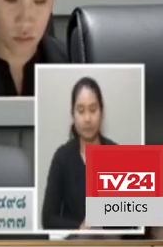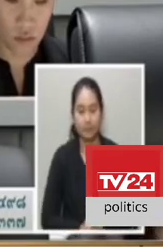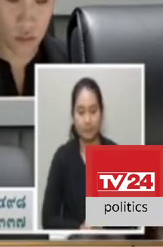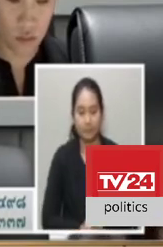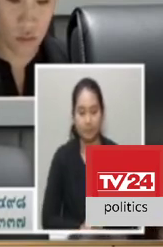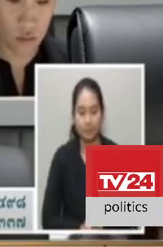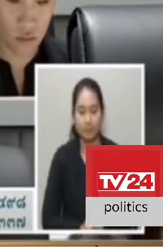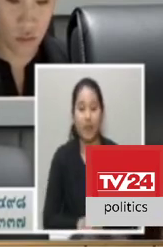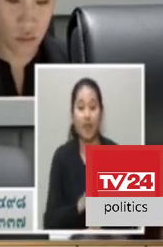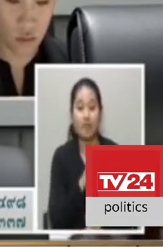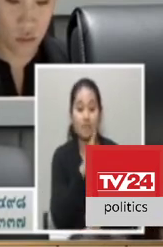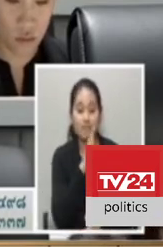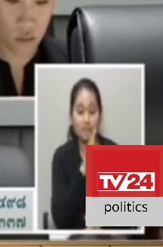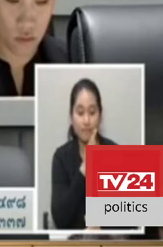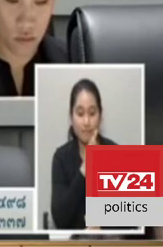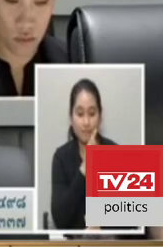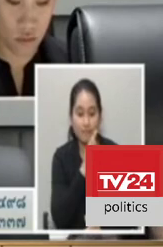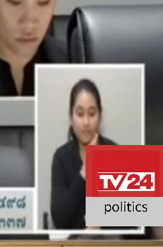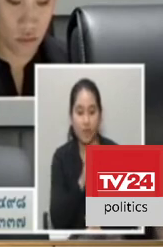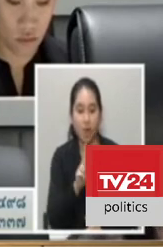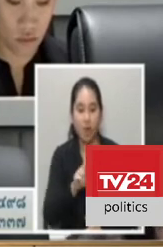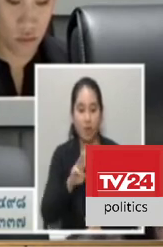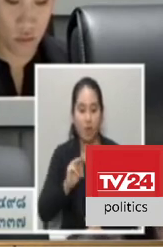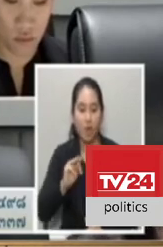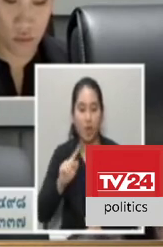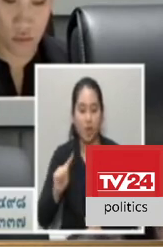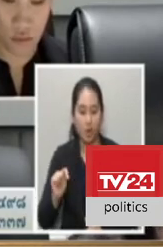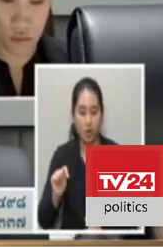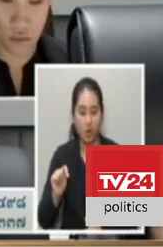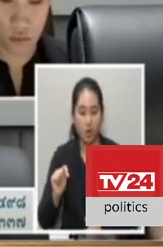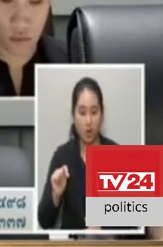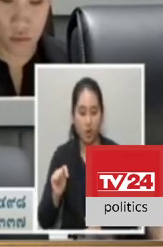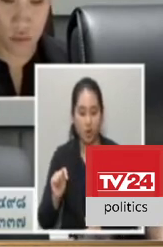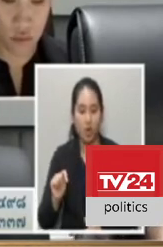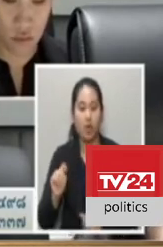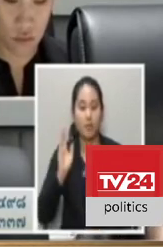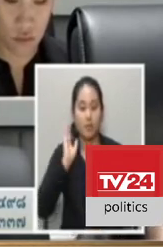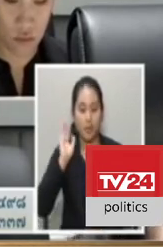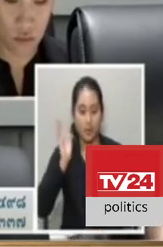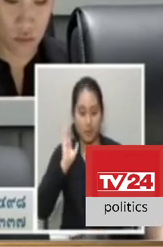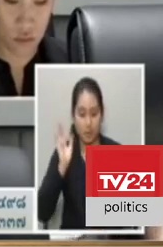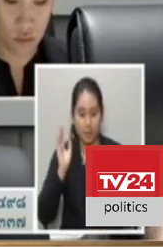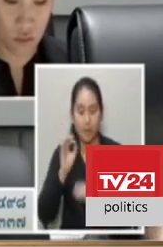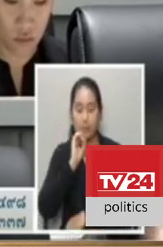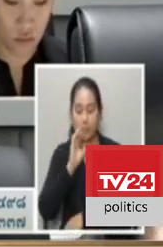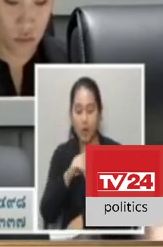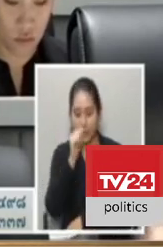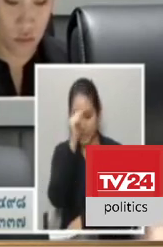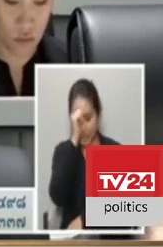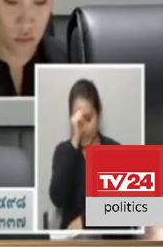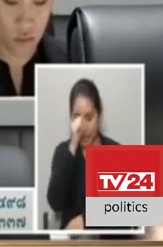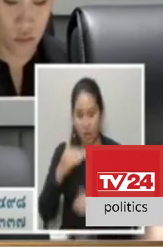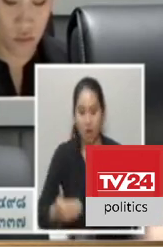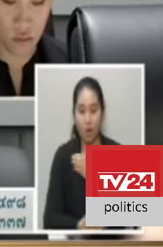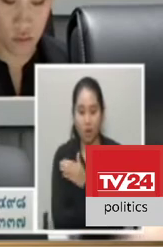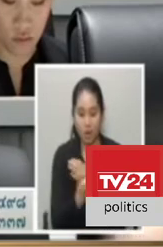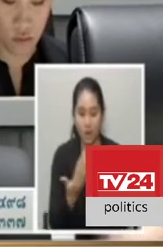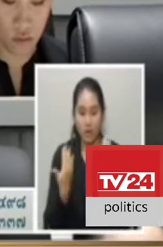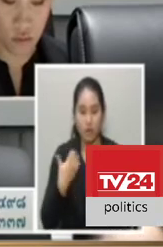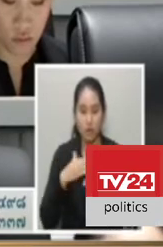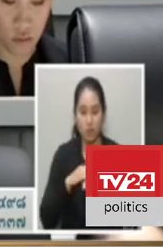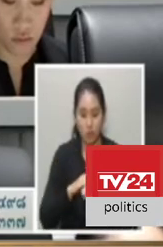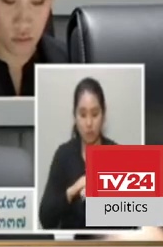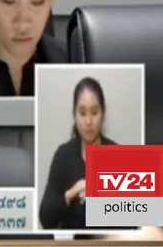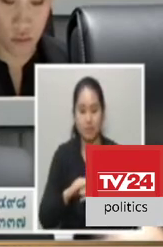หากท่านรัฐมนตรีจะชี้แจงว่าอินเดียมีโอกาสที่จะกลับมาเป็นสมาชิกอา